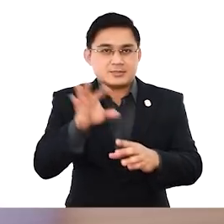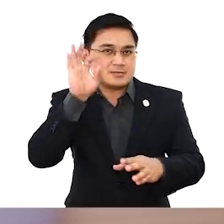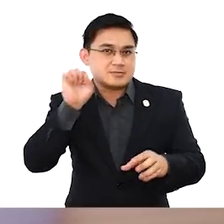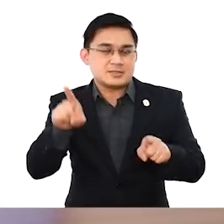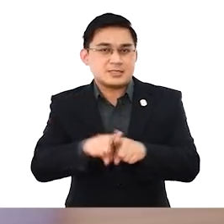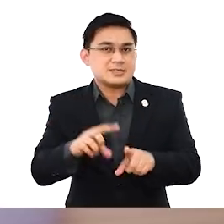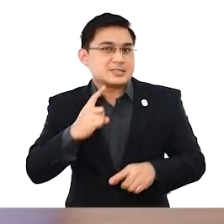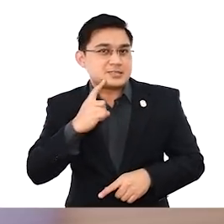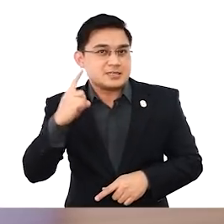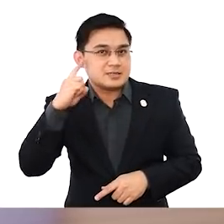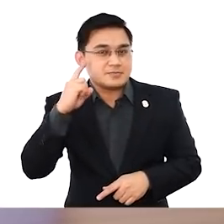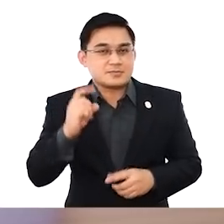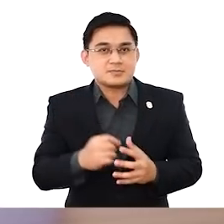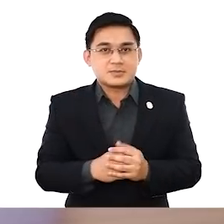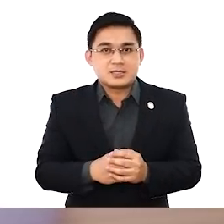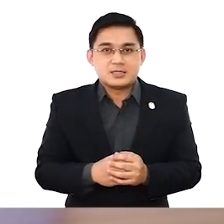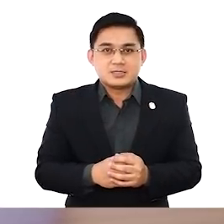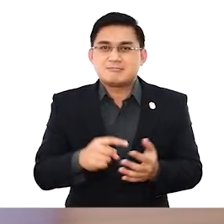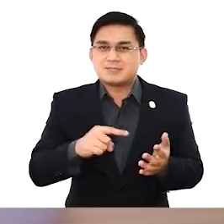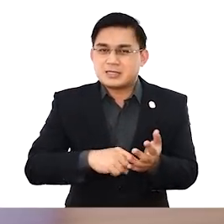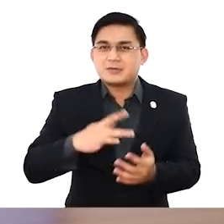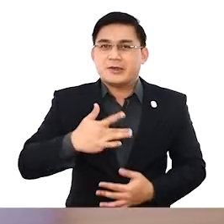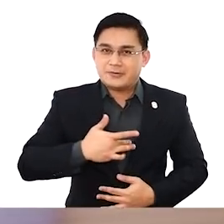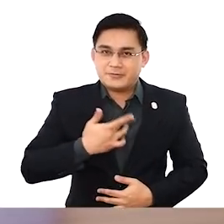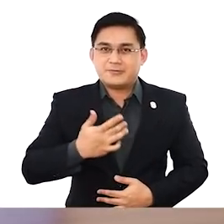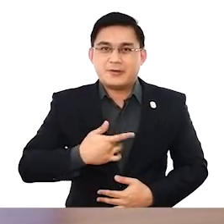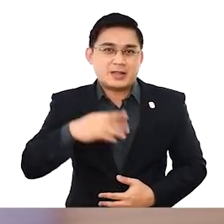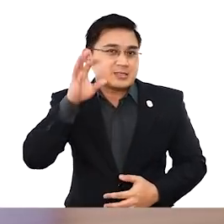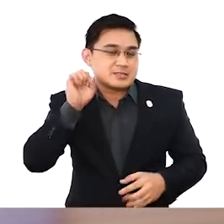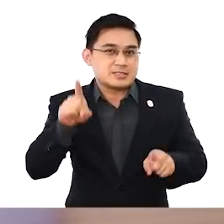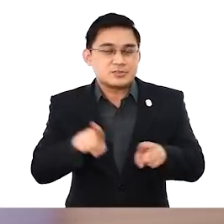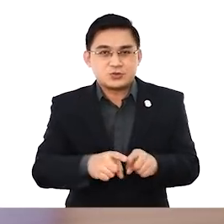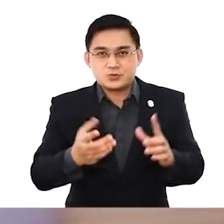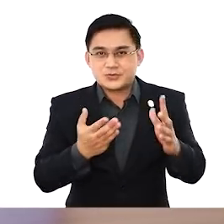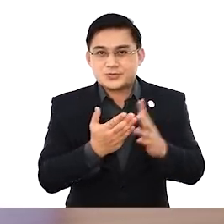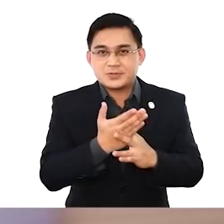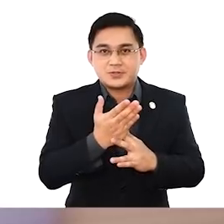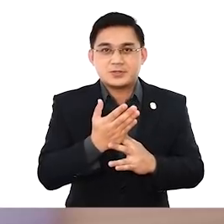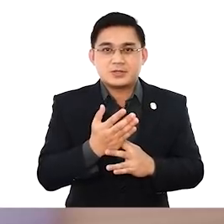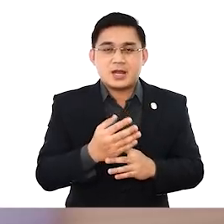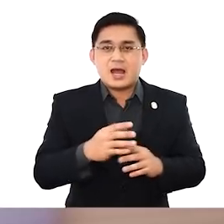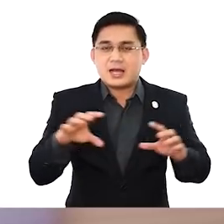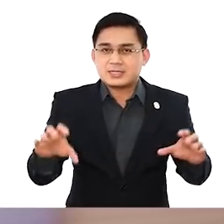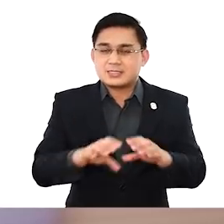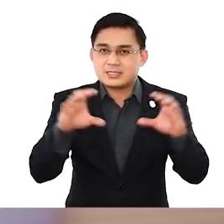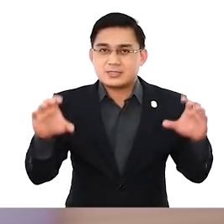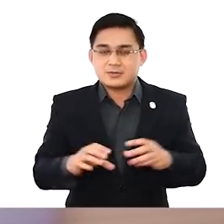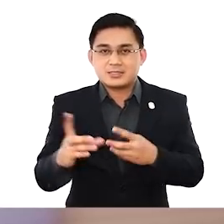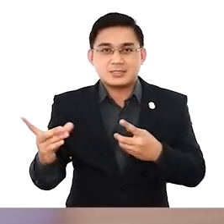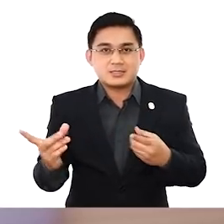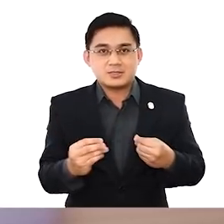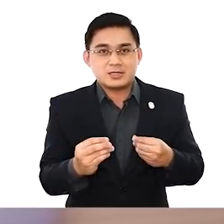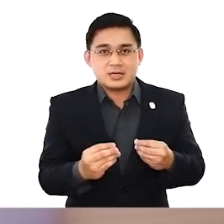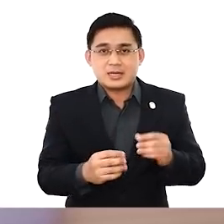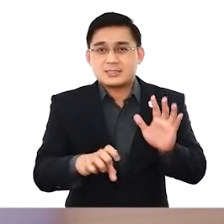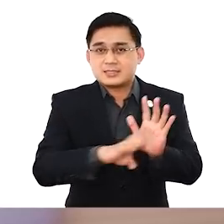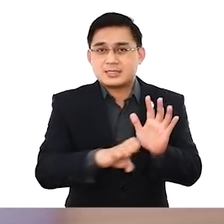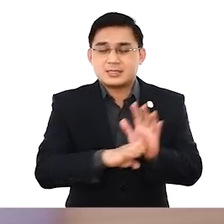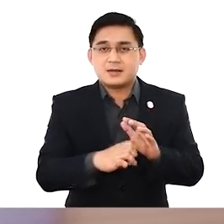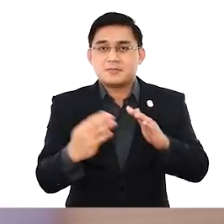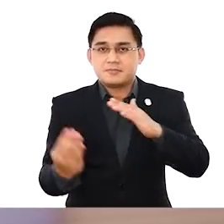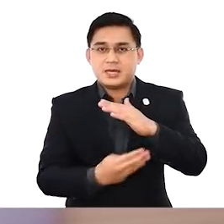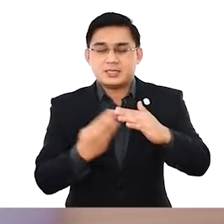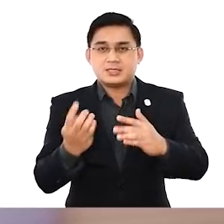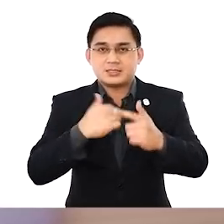kapatid na deaf at ito ang nadarama ng mga kapatid sa pamamagitan ng mga aktibidad na isinasagawa katulad ng